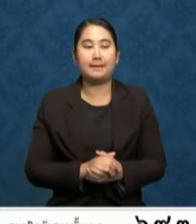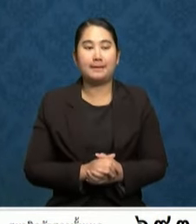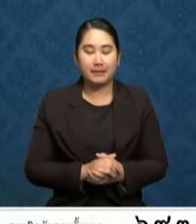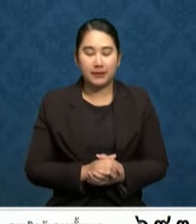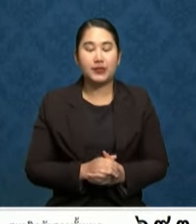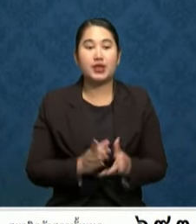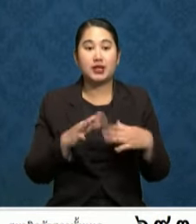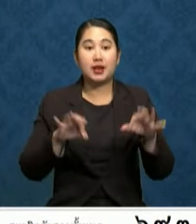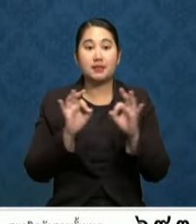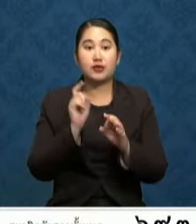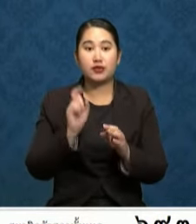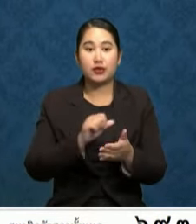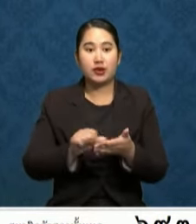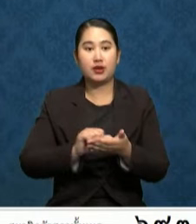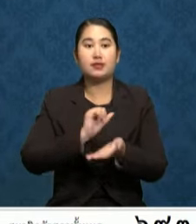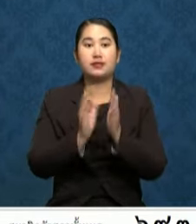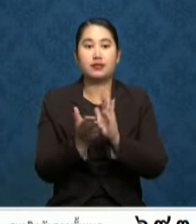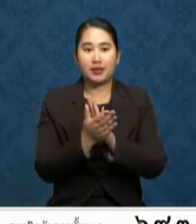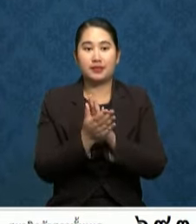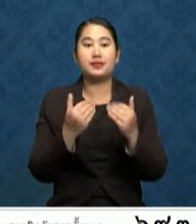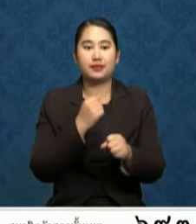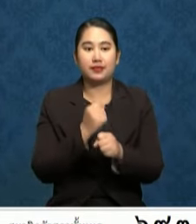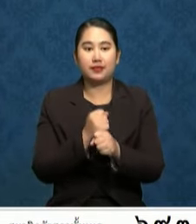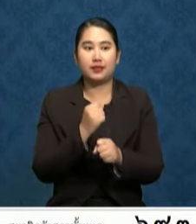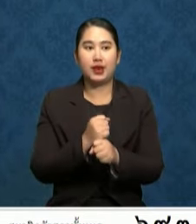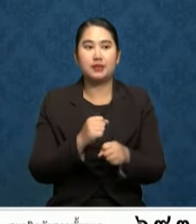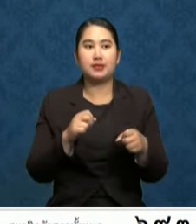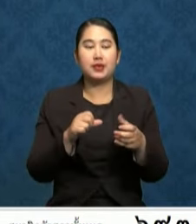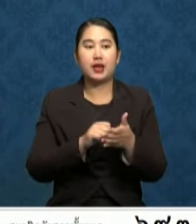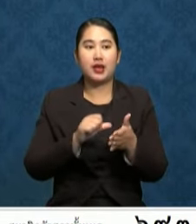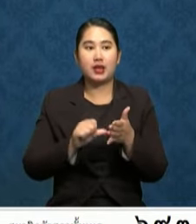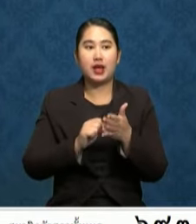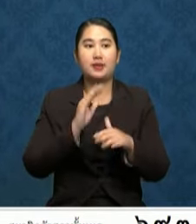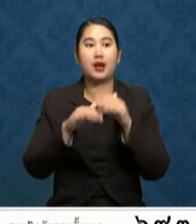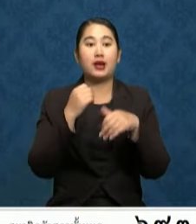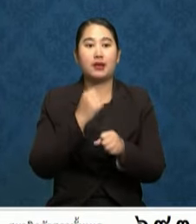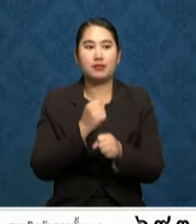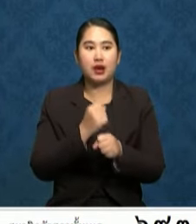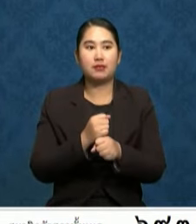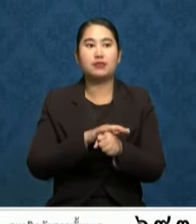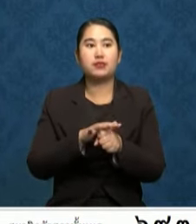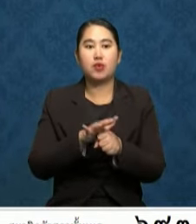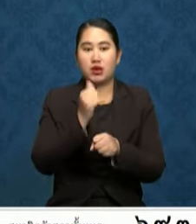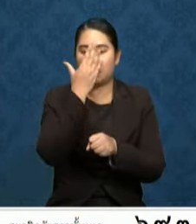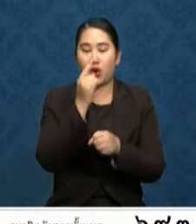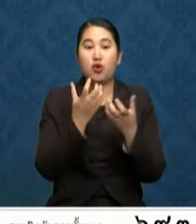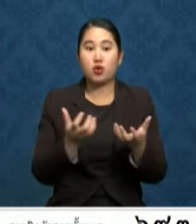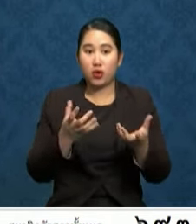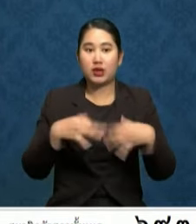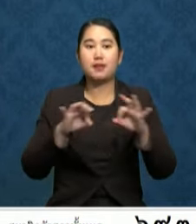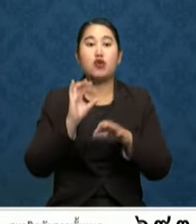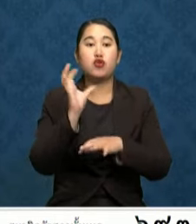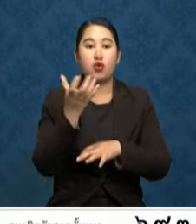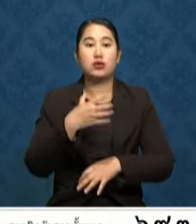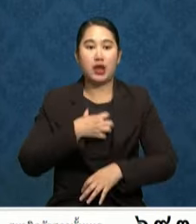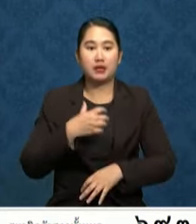เราก็คงต้องเอาขึ้นมาปัดฝุ่นดึง SCurveขึ้นมาแก้ประสิทธิภาพขึ้นมาทำที่ทำได้เพราะยังมีสินค้าที่ยังเป็นต้องการของโลก